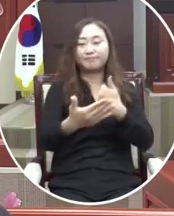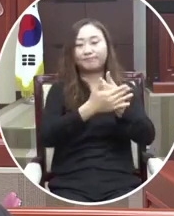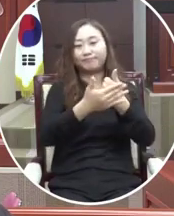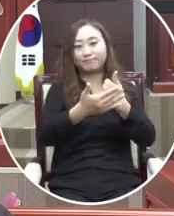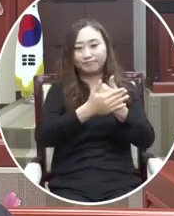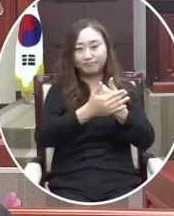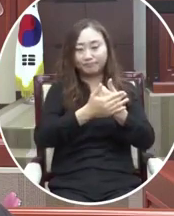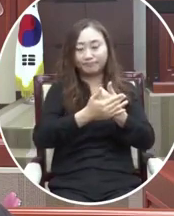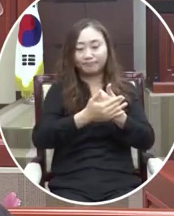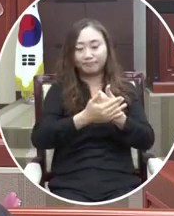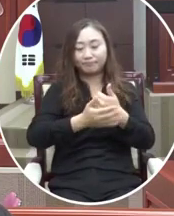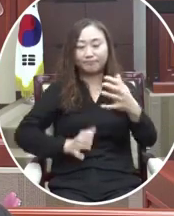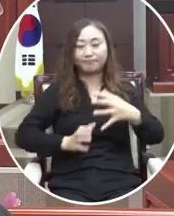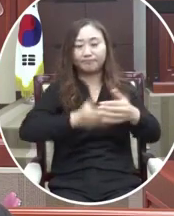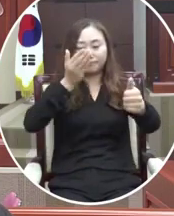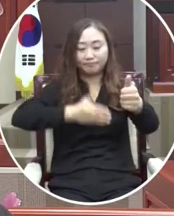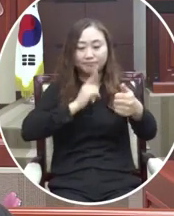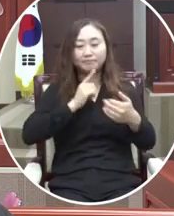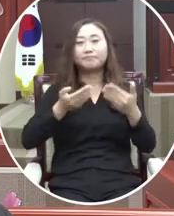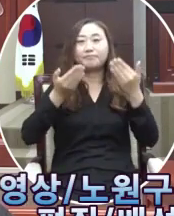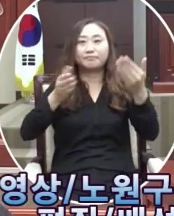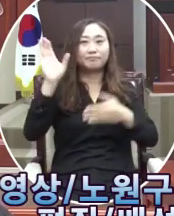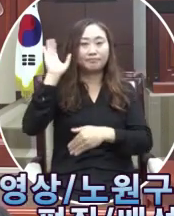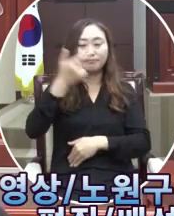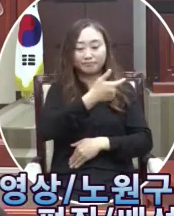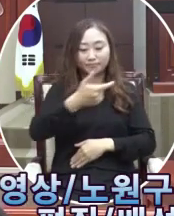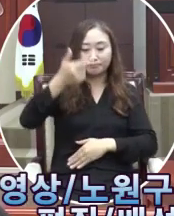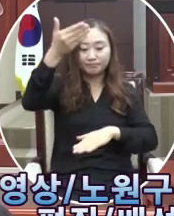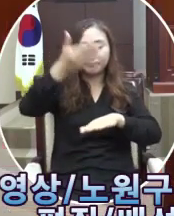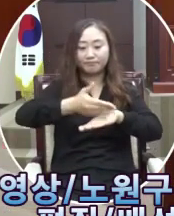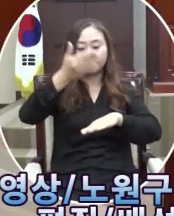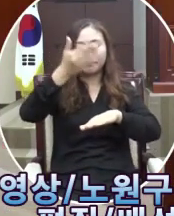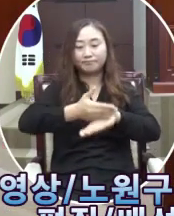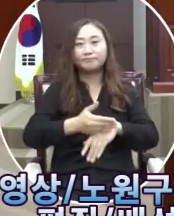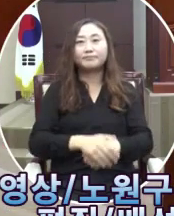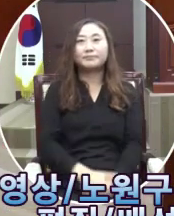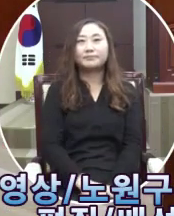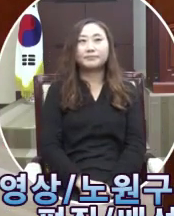아낌없는 지원과 협조를 부탁드립니다 경청해 주셔서 감사합니다